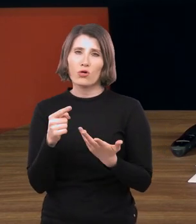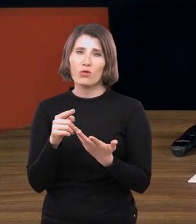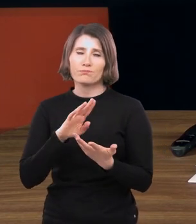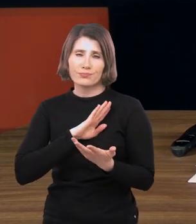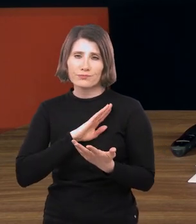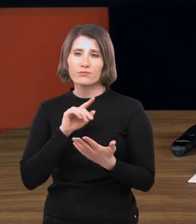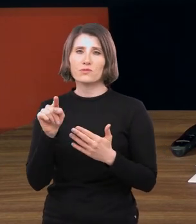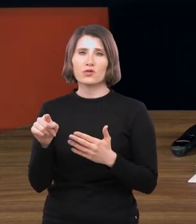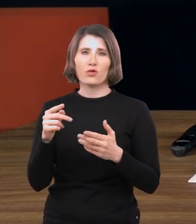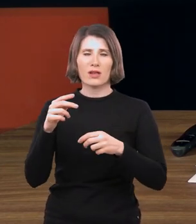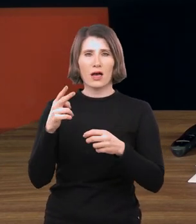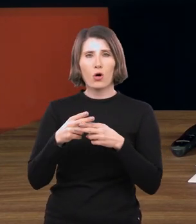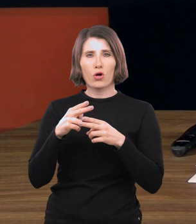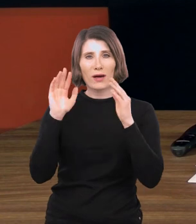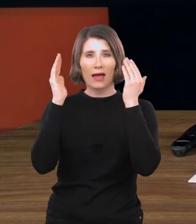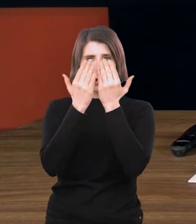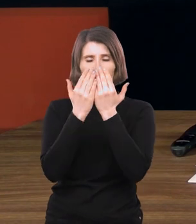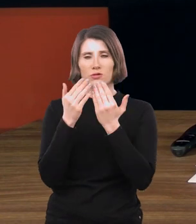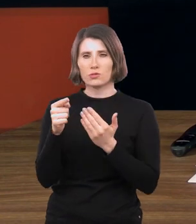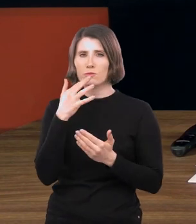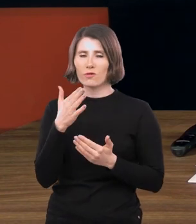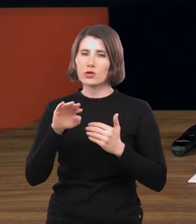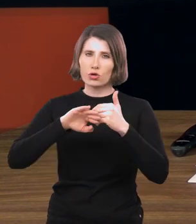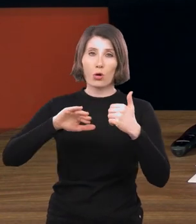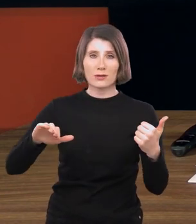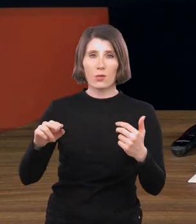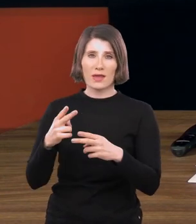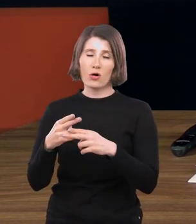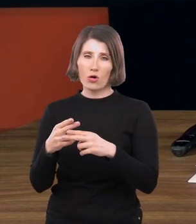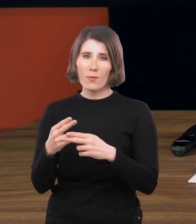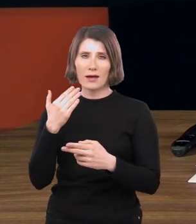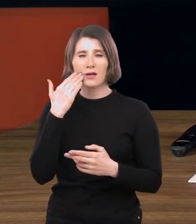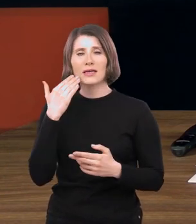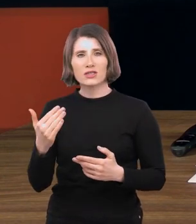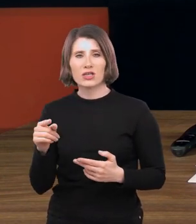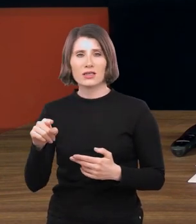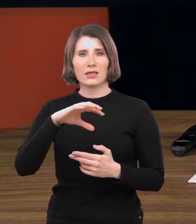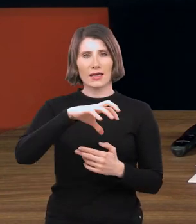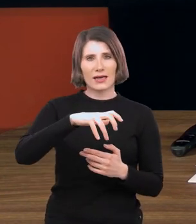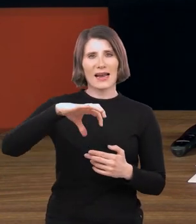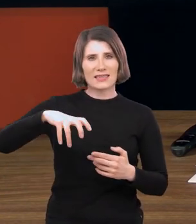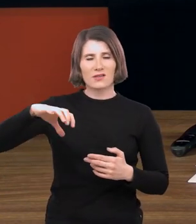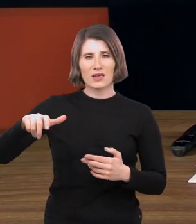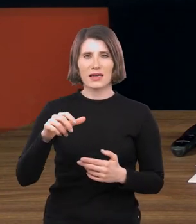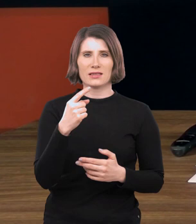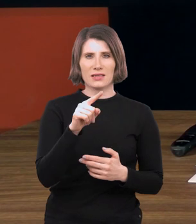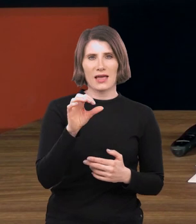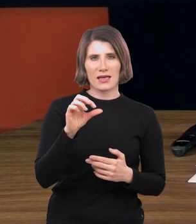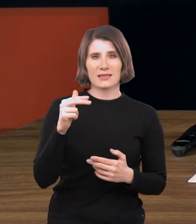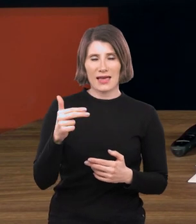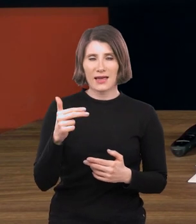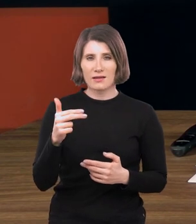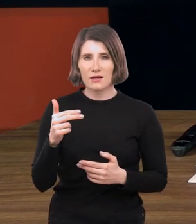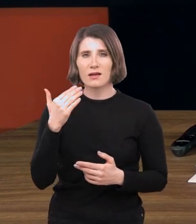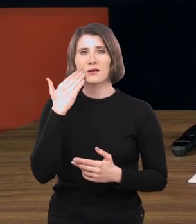pełnoprawna jednostka chorobowa. Stało się to oczywiście za sprawą klasyfikacji DSM, stało się to za sprawą